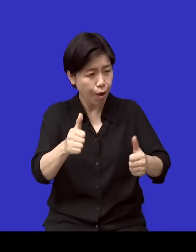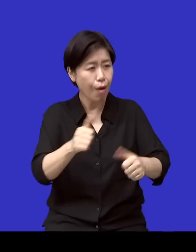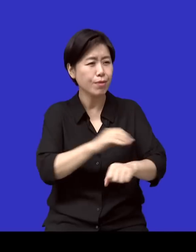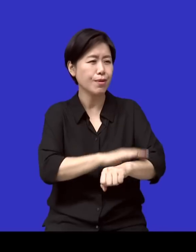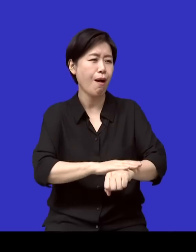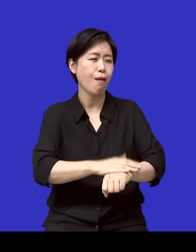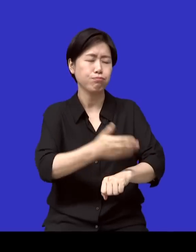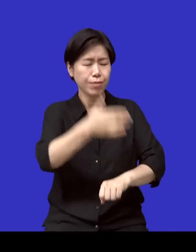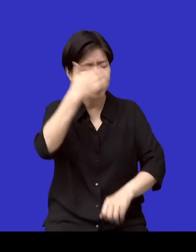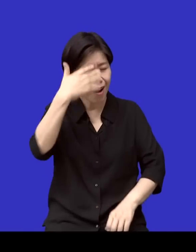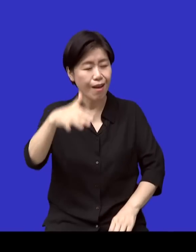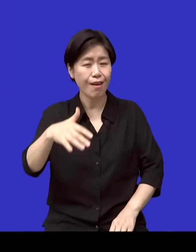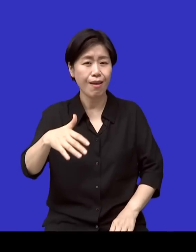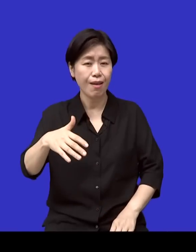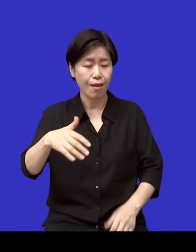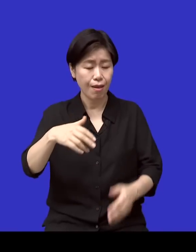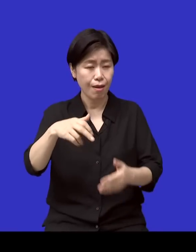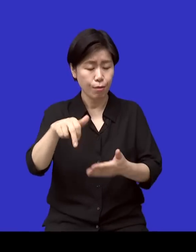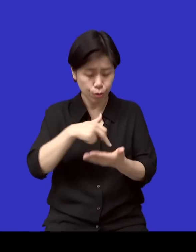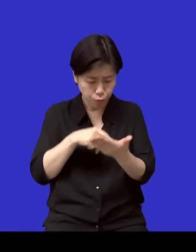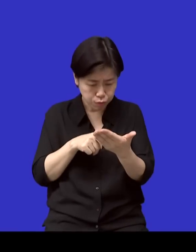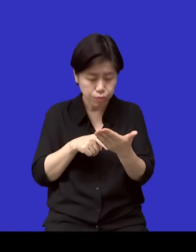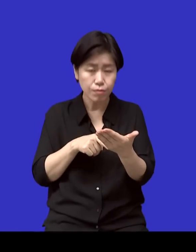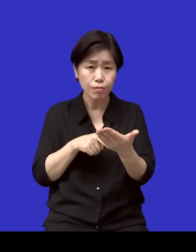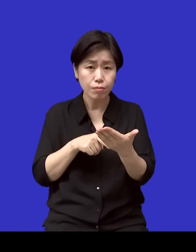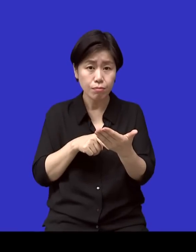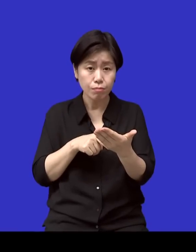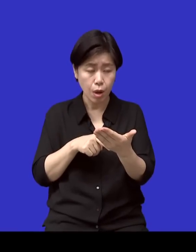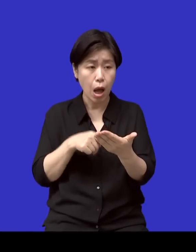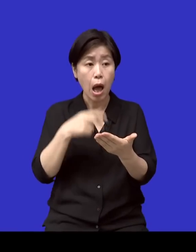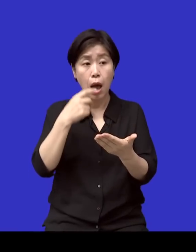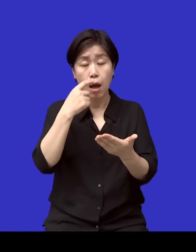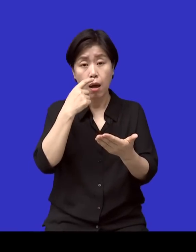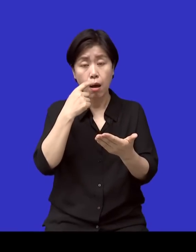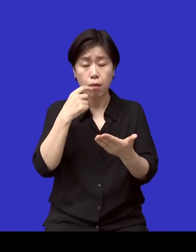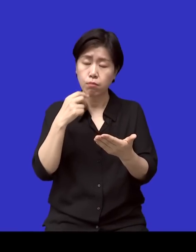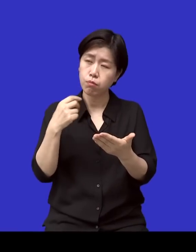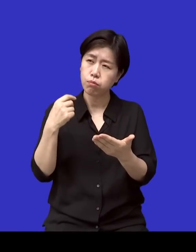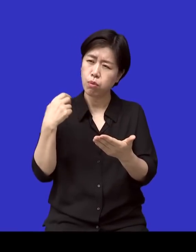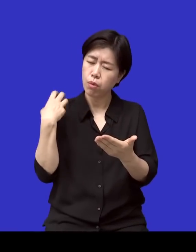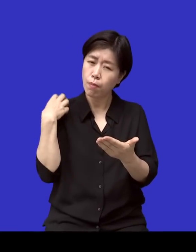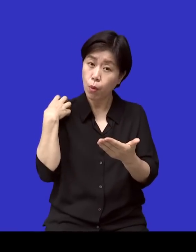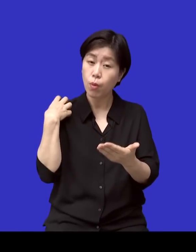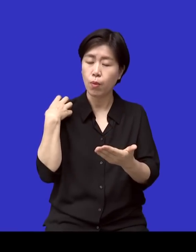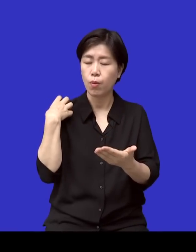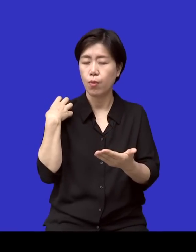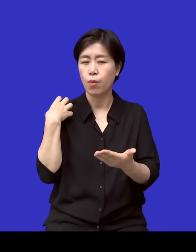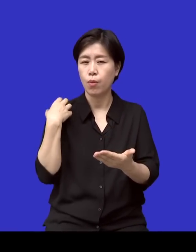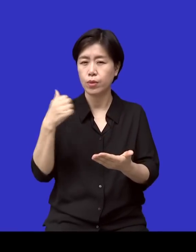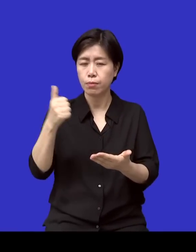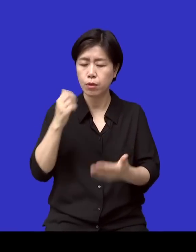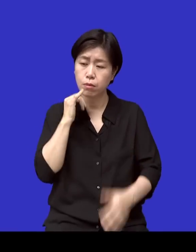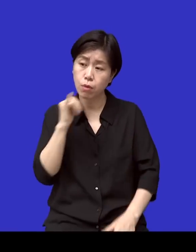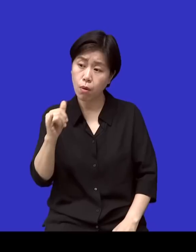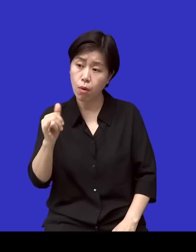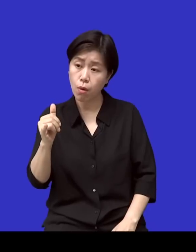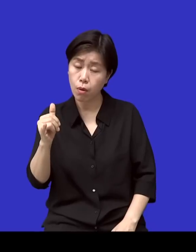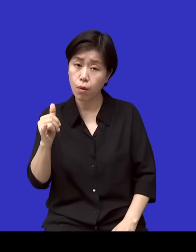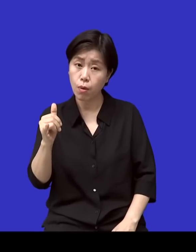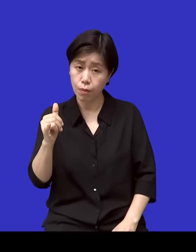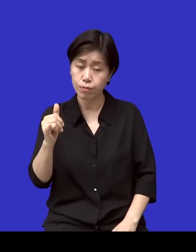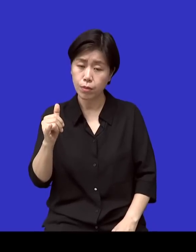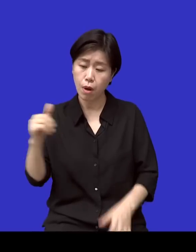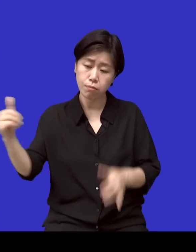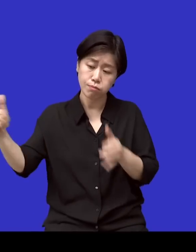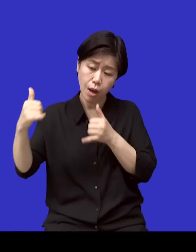하셔서 감독님한테 전화를 드렸는데 전화를 안 받으시더라고요. 네. 처음에. 그래서 아 뭐지 이러고 계속 피자를 먹고 있었는데 예. 감독님이 전화가 오셔서